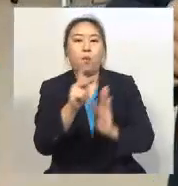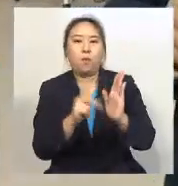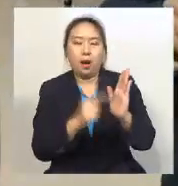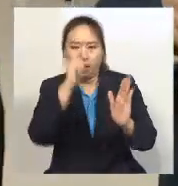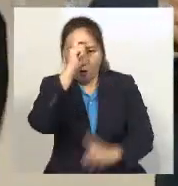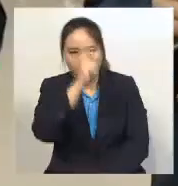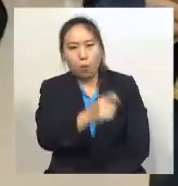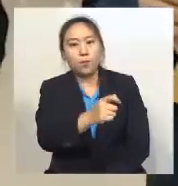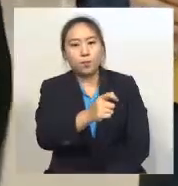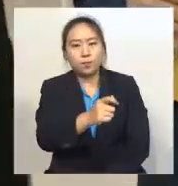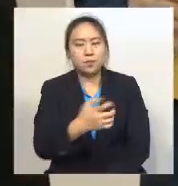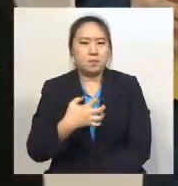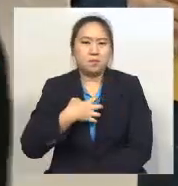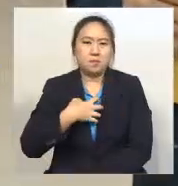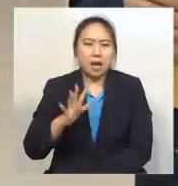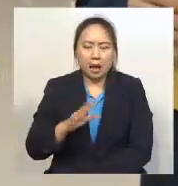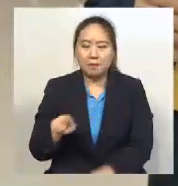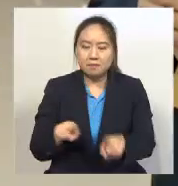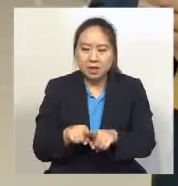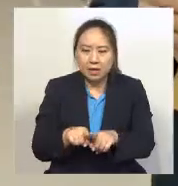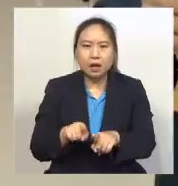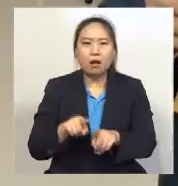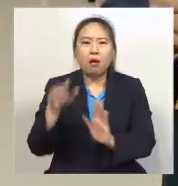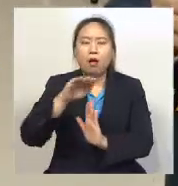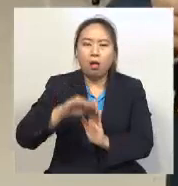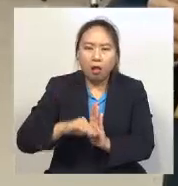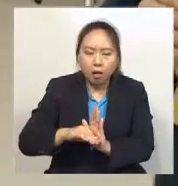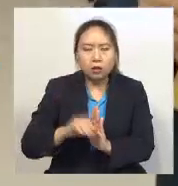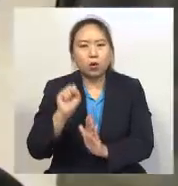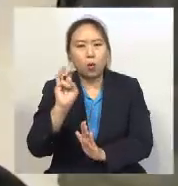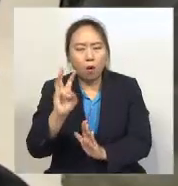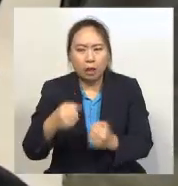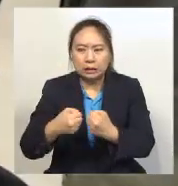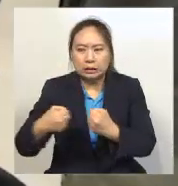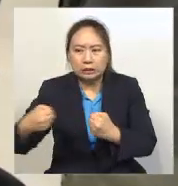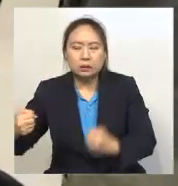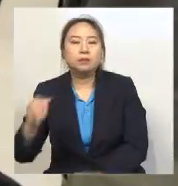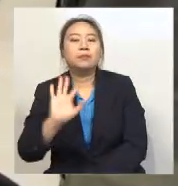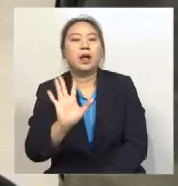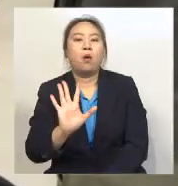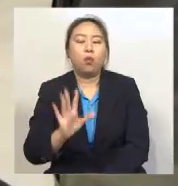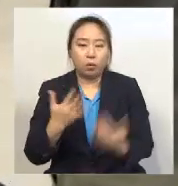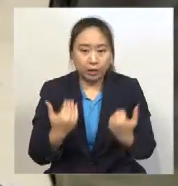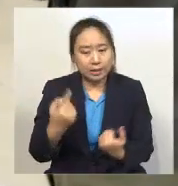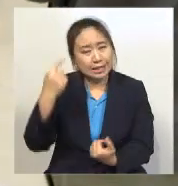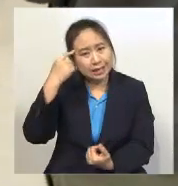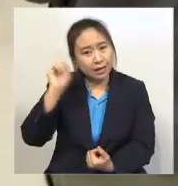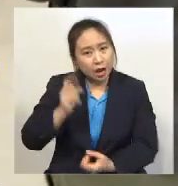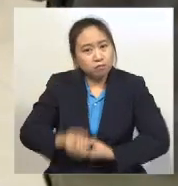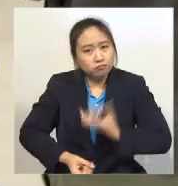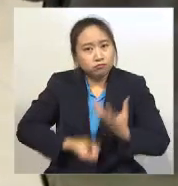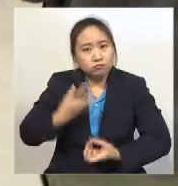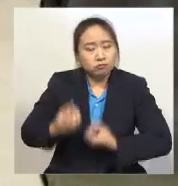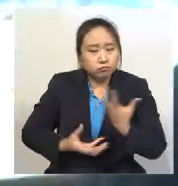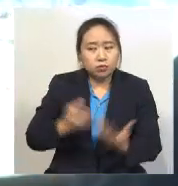ฎหมายและไม่ต้องการให้เกิดความยืดเยื้อในกระบวนการวุฒิสภาขณะเดียวกันก็ปฏิเสธที่จะแสดงความเห็น